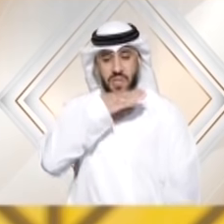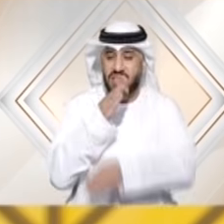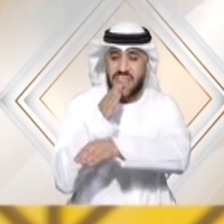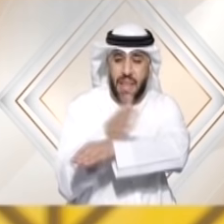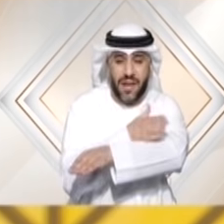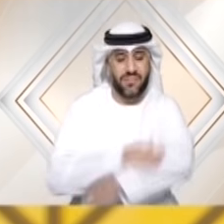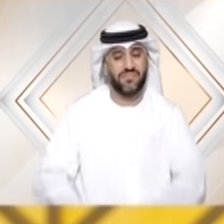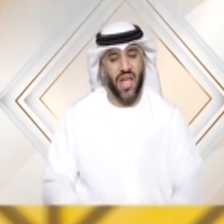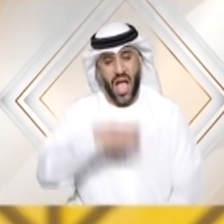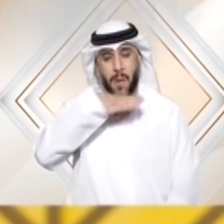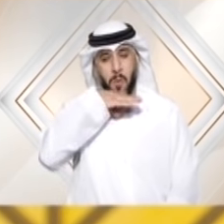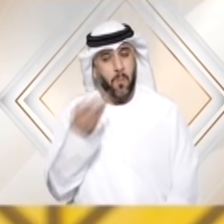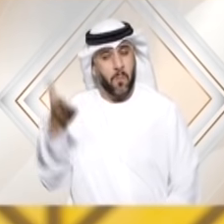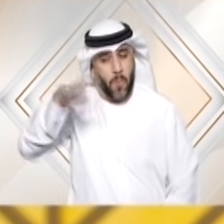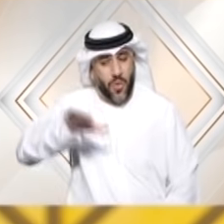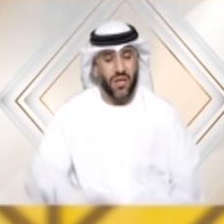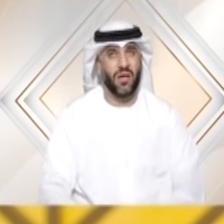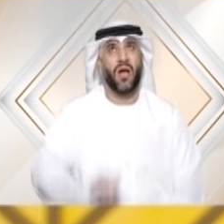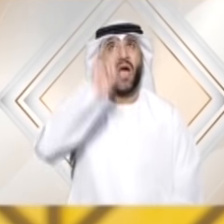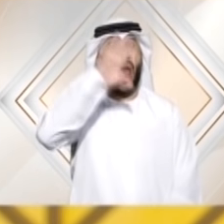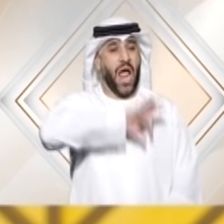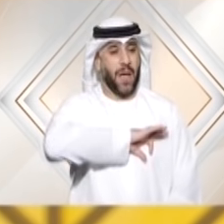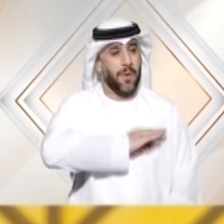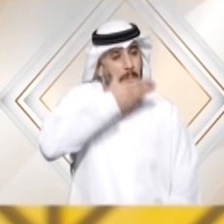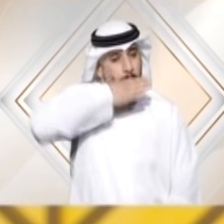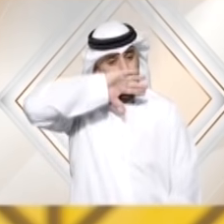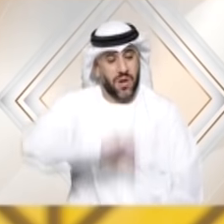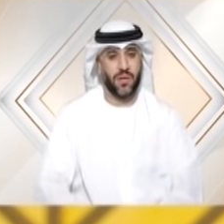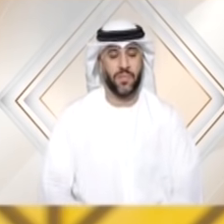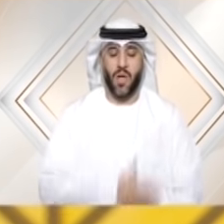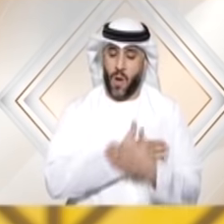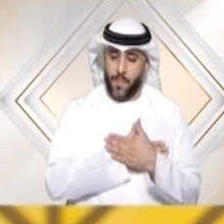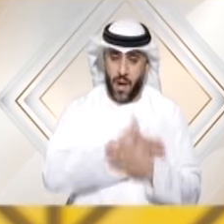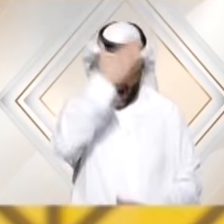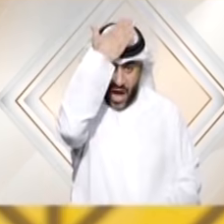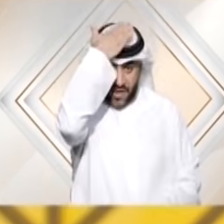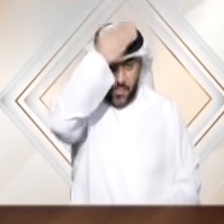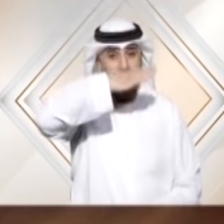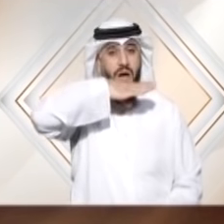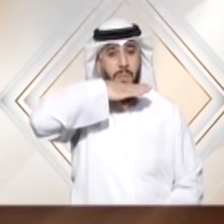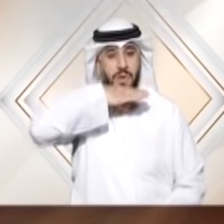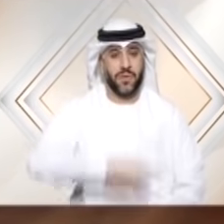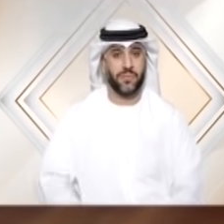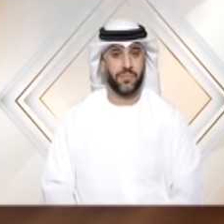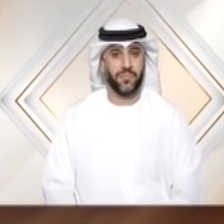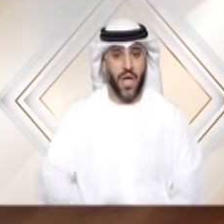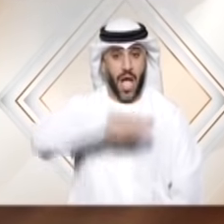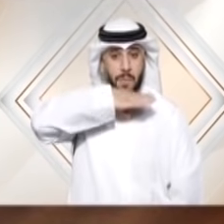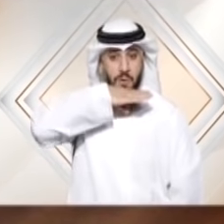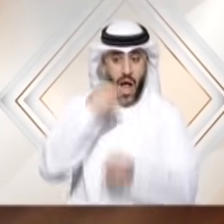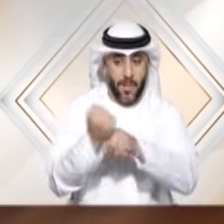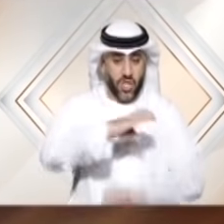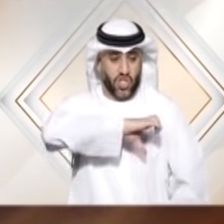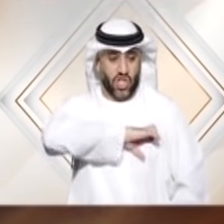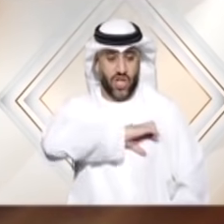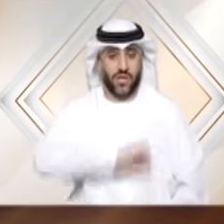شفته ودعته توفى الله يرحمه. رحمة الله عليه. الحمد لله توفى راضي عني. والدي لما توفى أنت تعرف هو متقاعد عسكري. إيه.